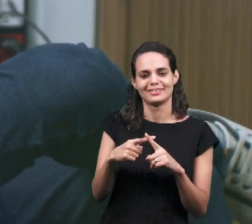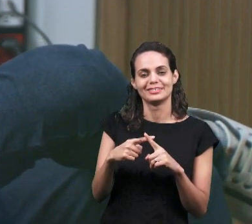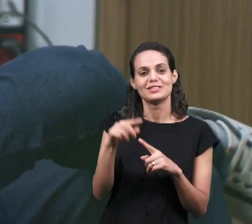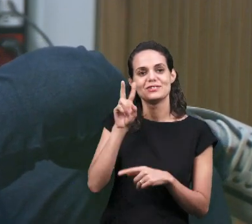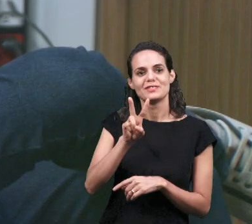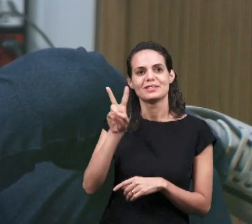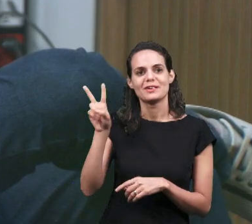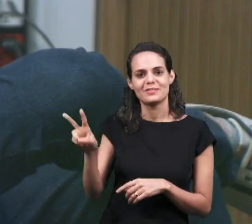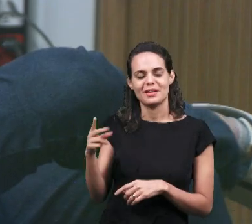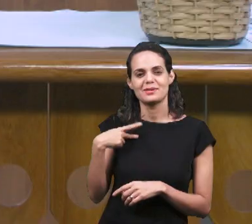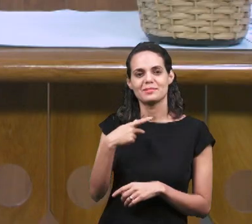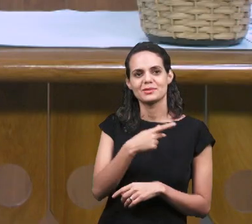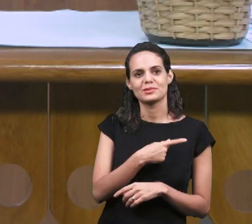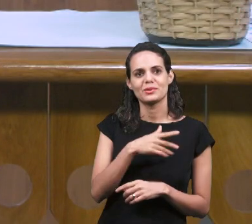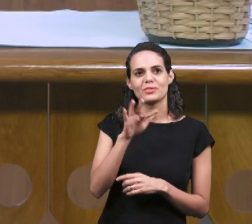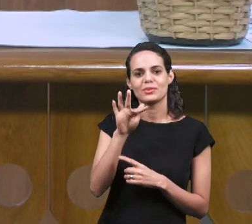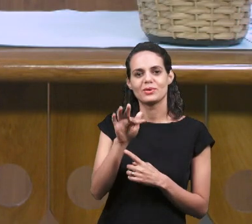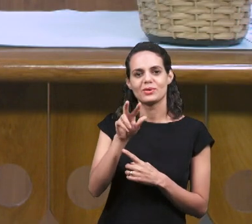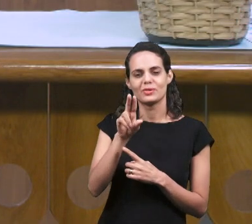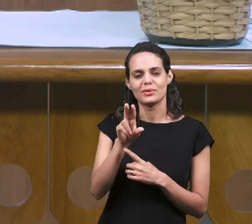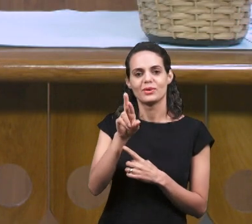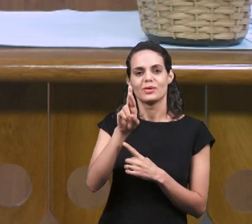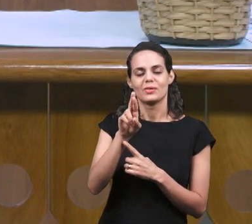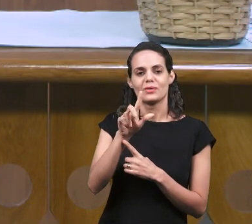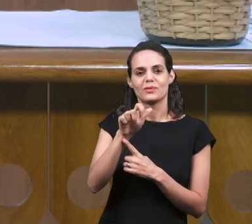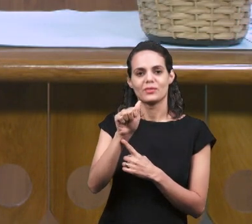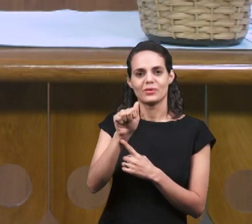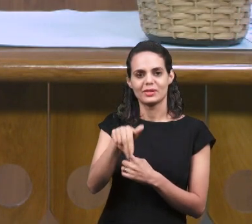Fourlan, très bien. La